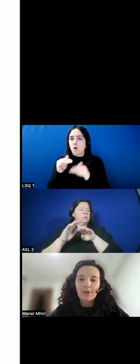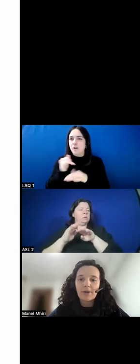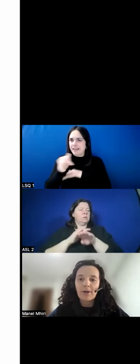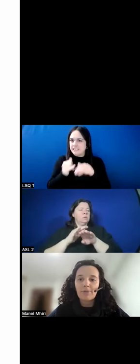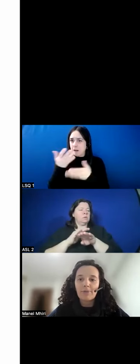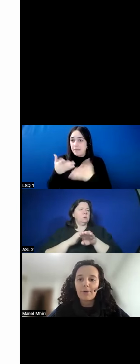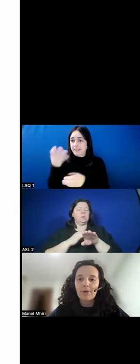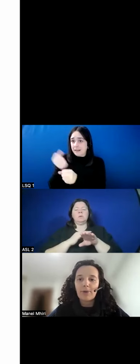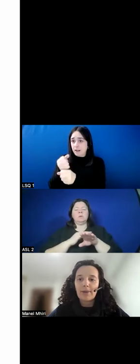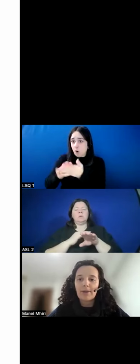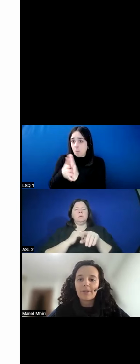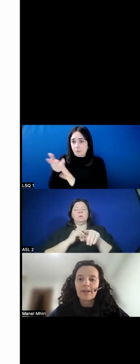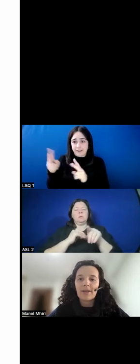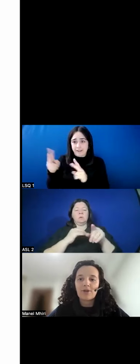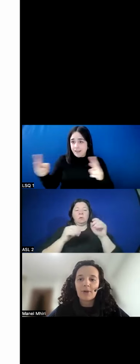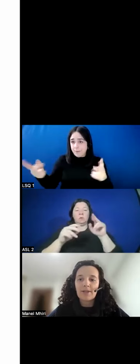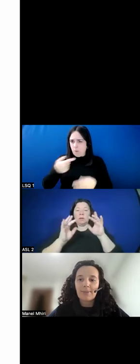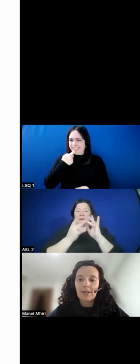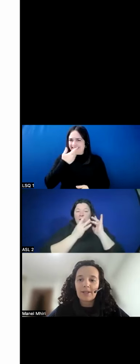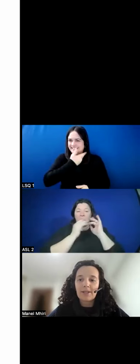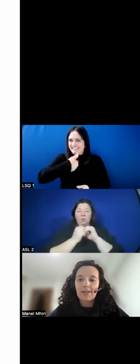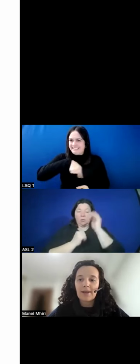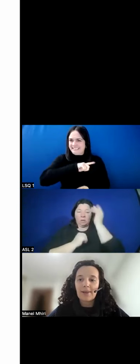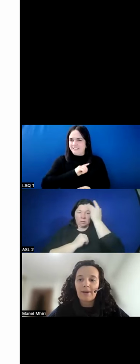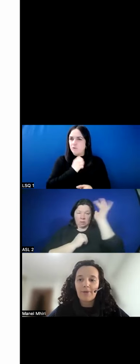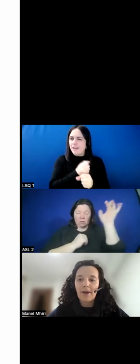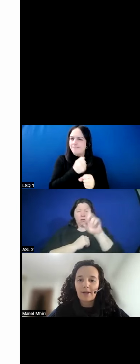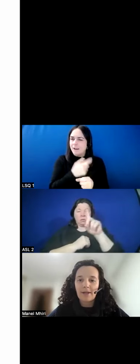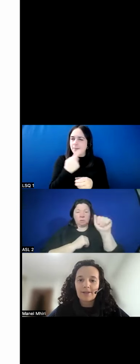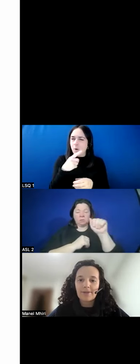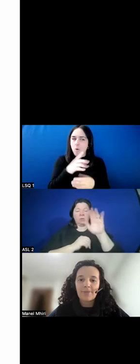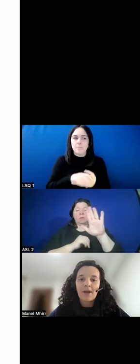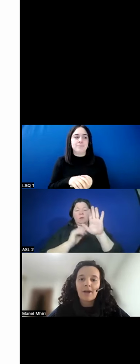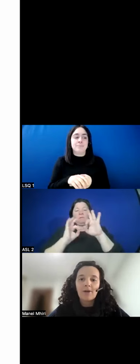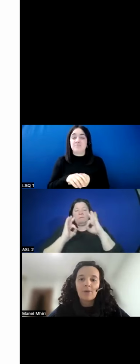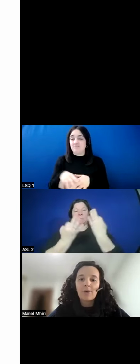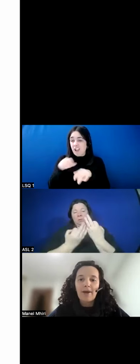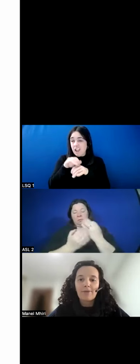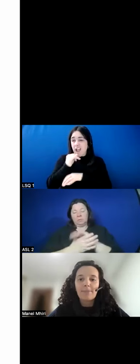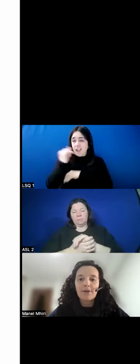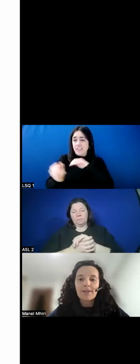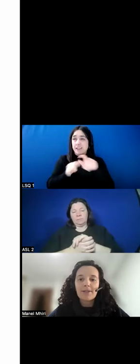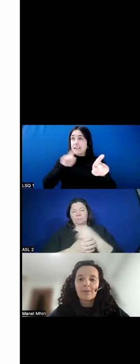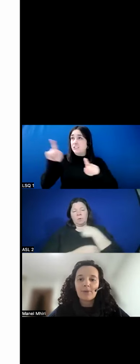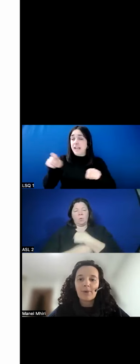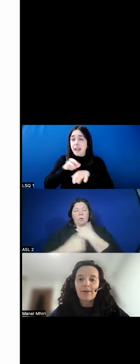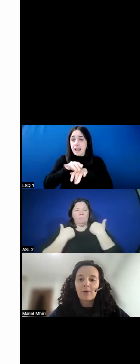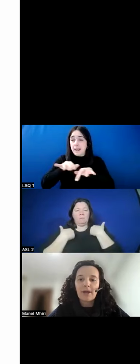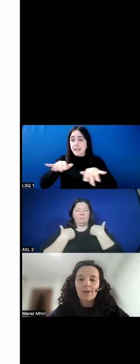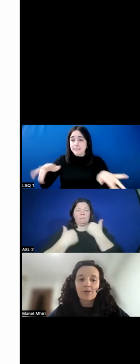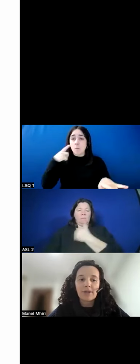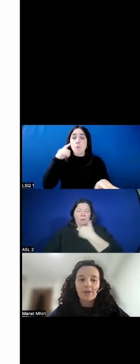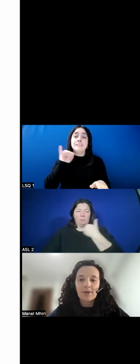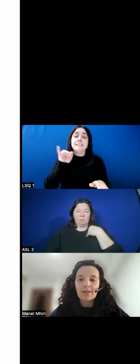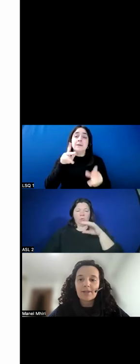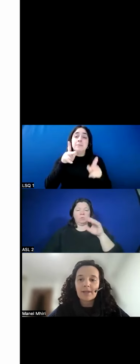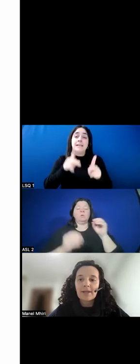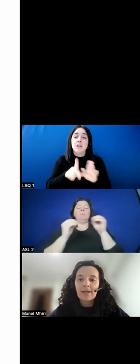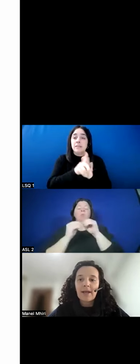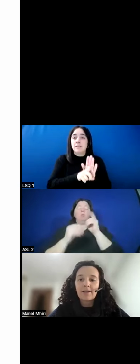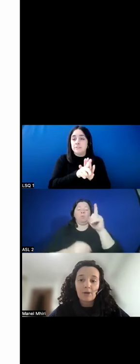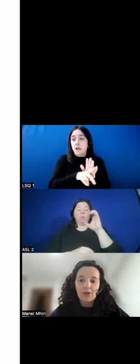pas qui nous sommes. C'est un réseau international de personnes ayant des déficiences intellectuelles et de la famille.